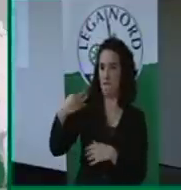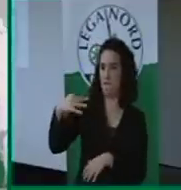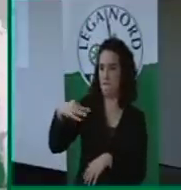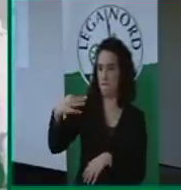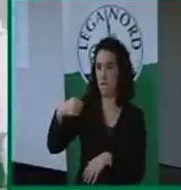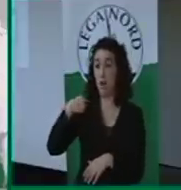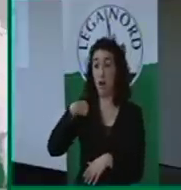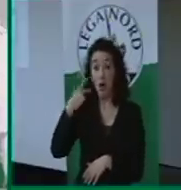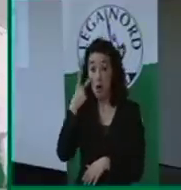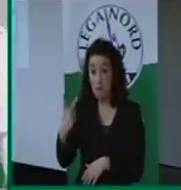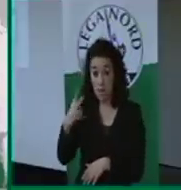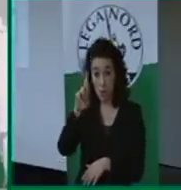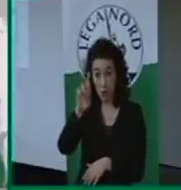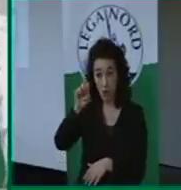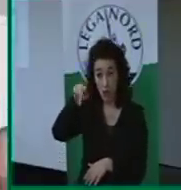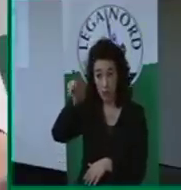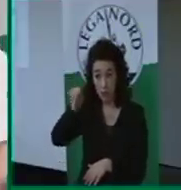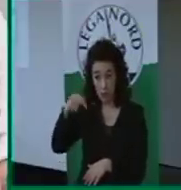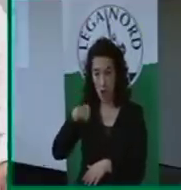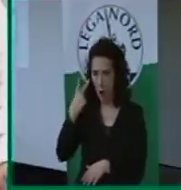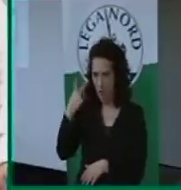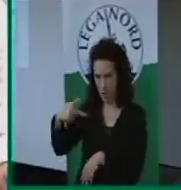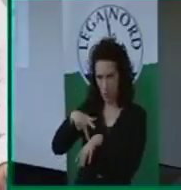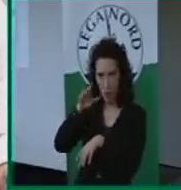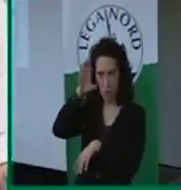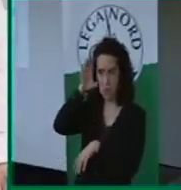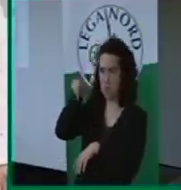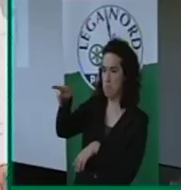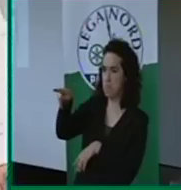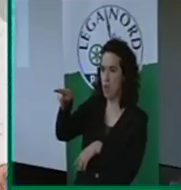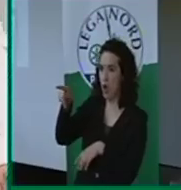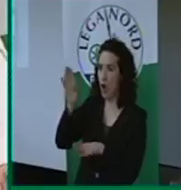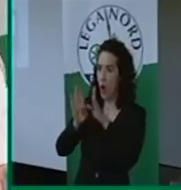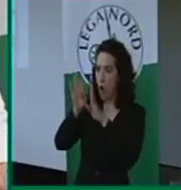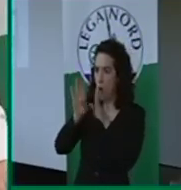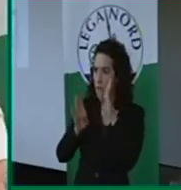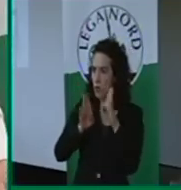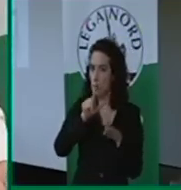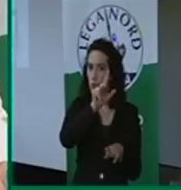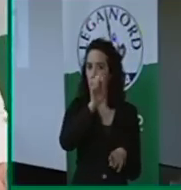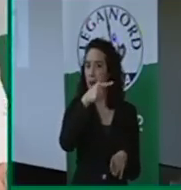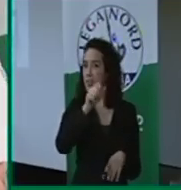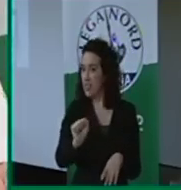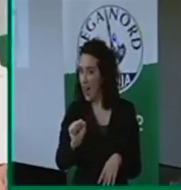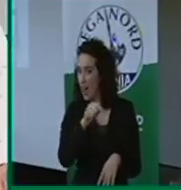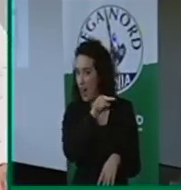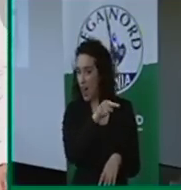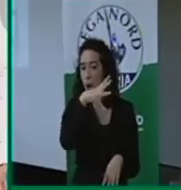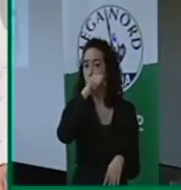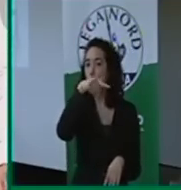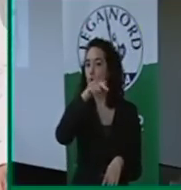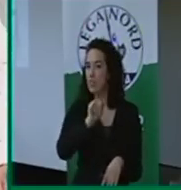peggio di Monti e di Letta perché almeno quelli erano antipatici lo